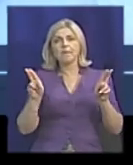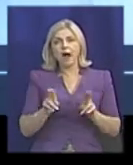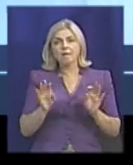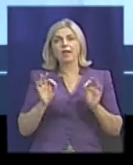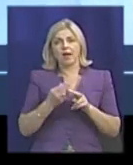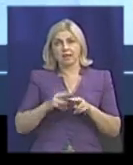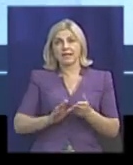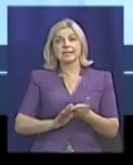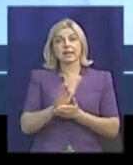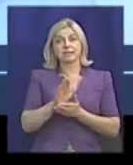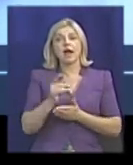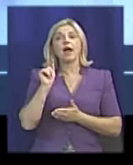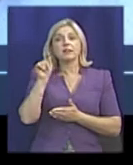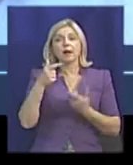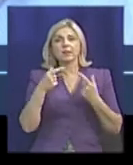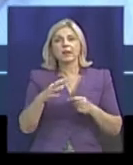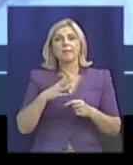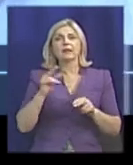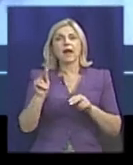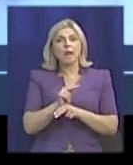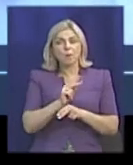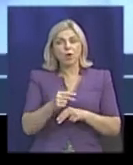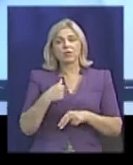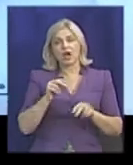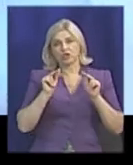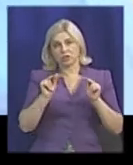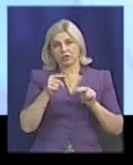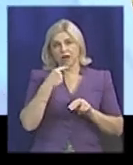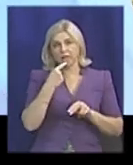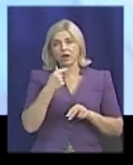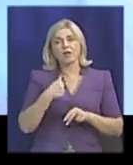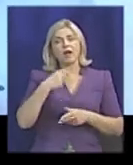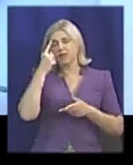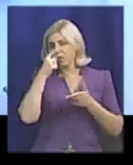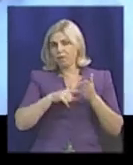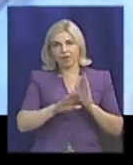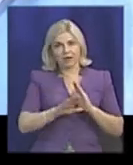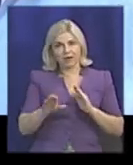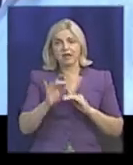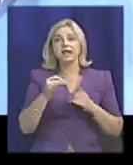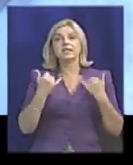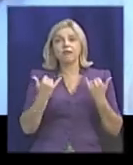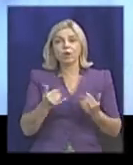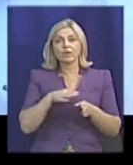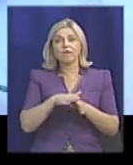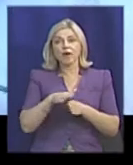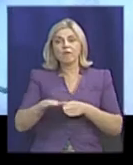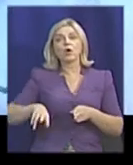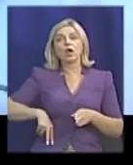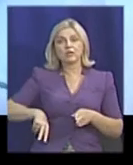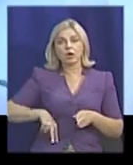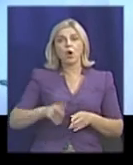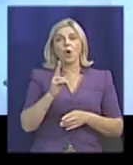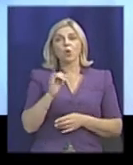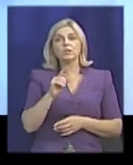з'їздів. Там, де виконувалось з поточним ремонтом, я вам чесно говорю, що я не певен в цьому. І сьогодні, виконуючи обов'язки директора